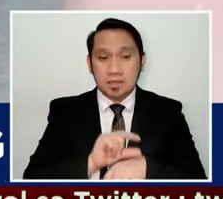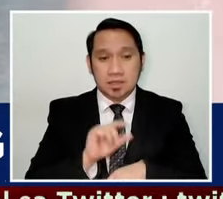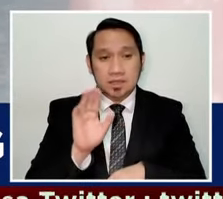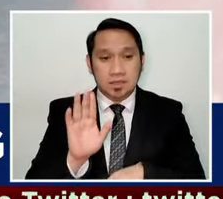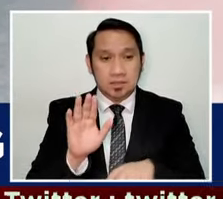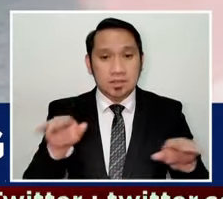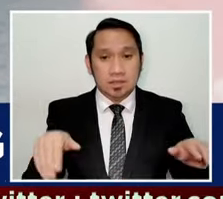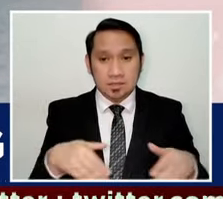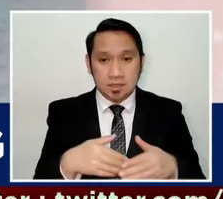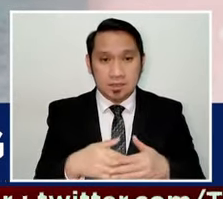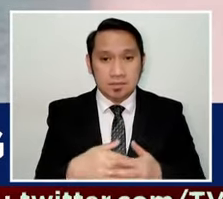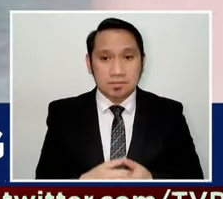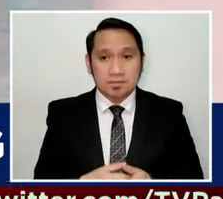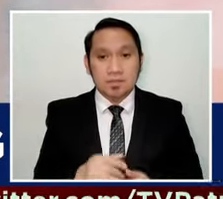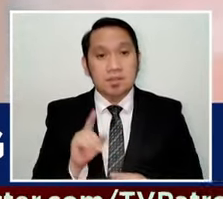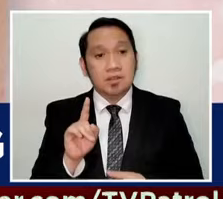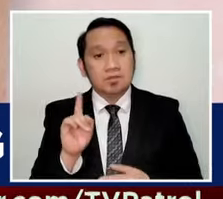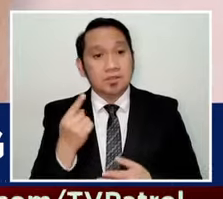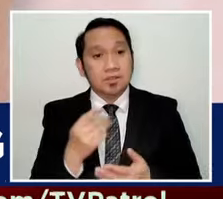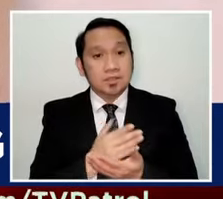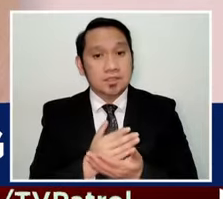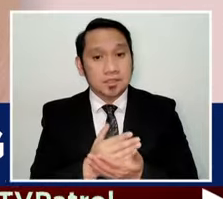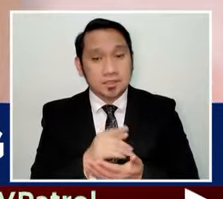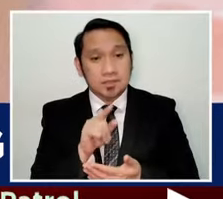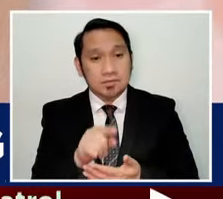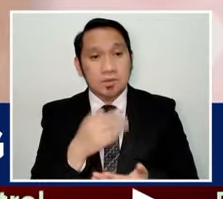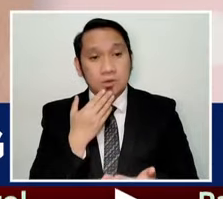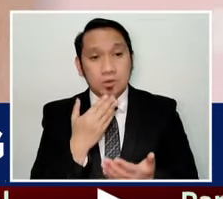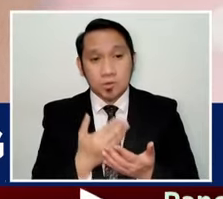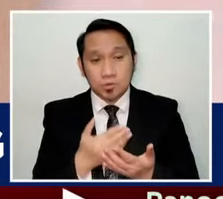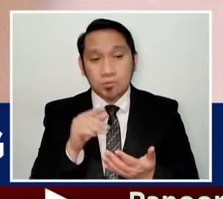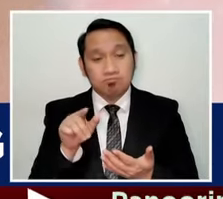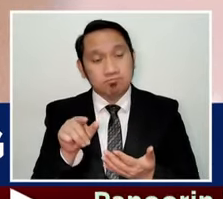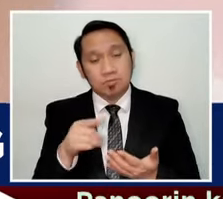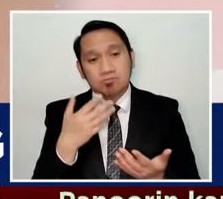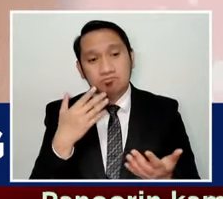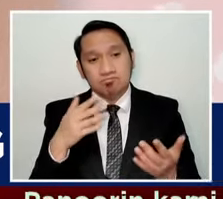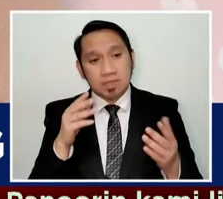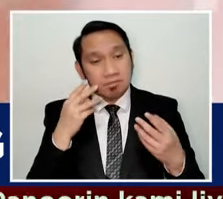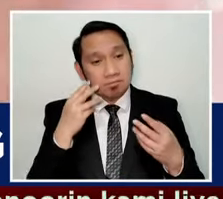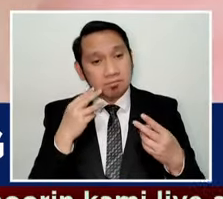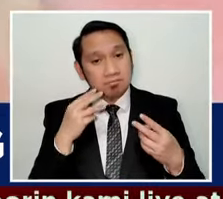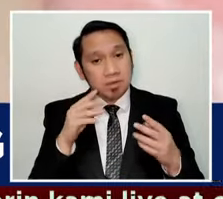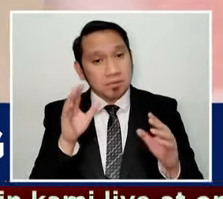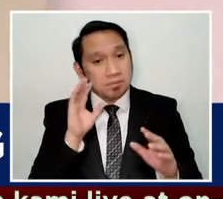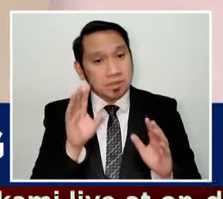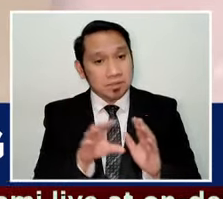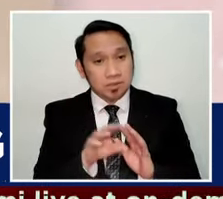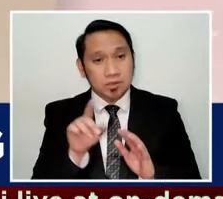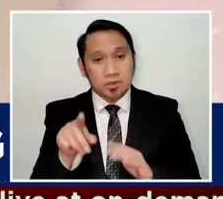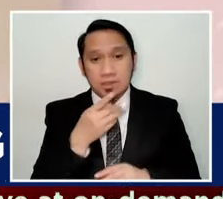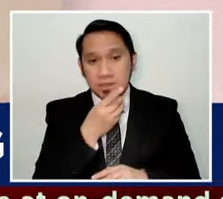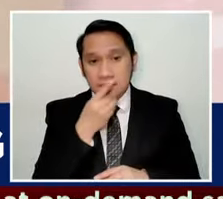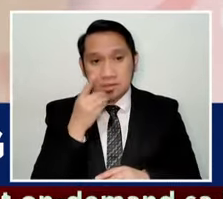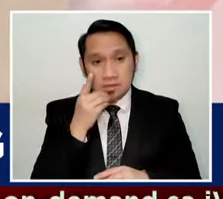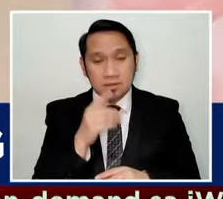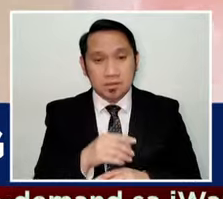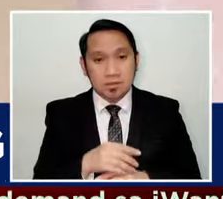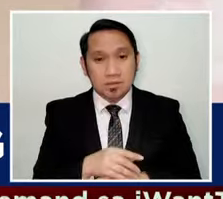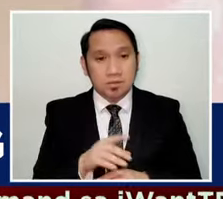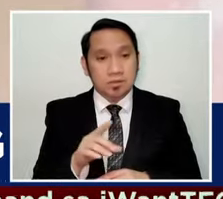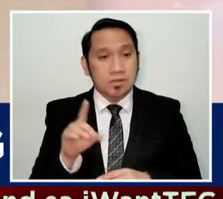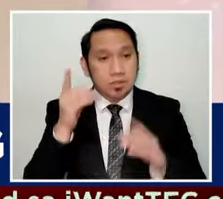kasal. Nauna na nilang ibinahagi ang makuling nilang pre-wedding pictorial sa disyerto at dagat ng Dubai.